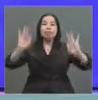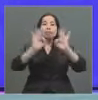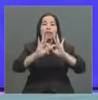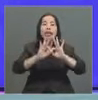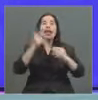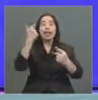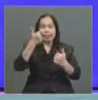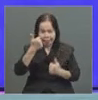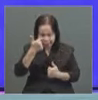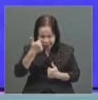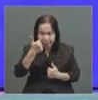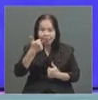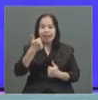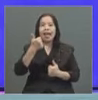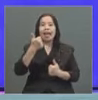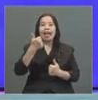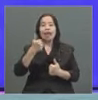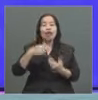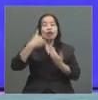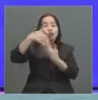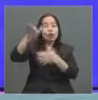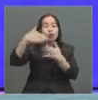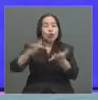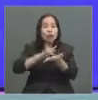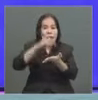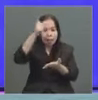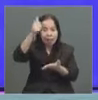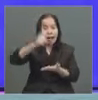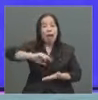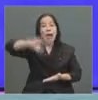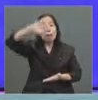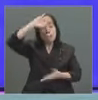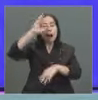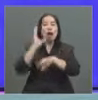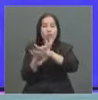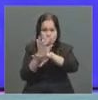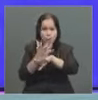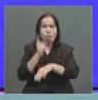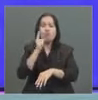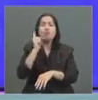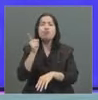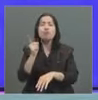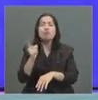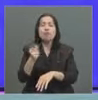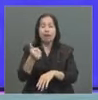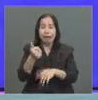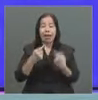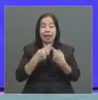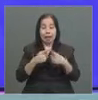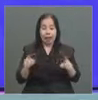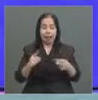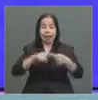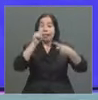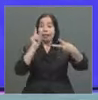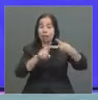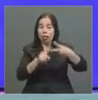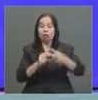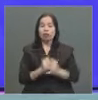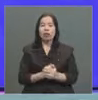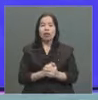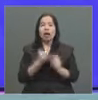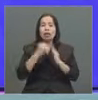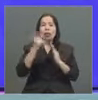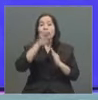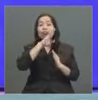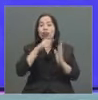ขนส่งปัจจัย4ส่งยาคนป่วยอย่างต้องไปอย่างเต็มที่อย่างเงี้ยไม่มีปัญหาแต่อีกกรณีนึงครับบางจังหวัด